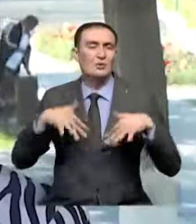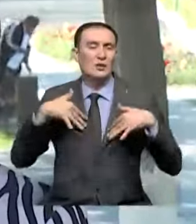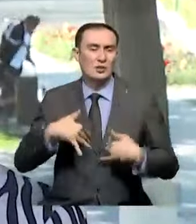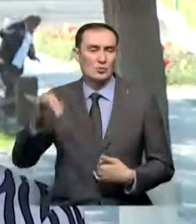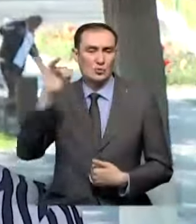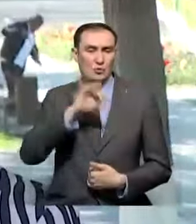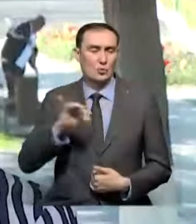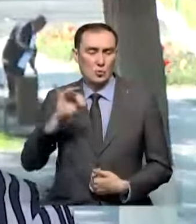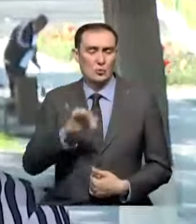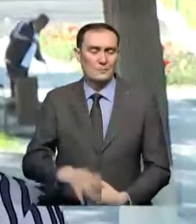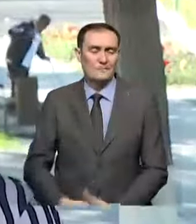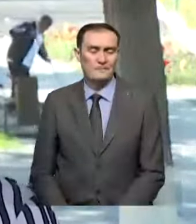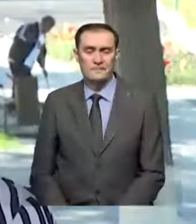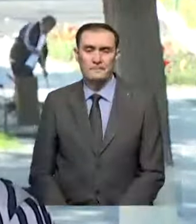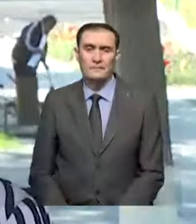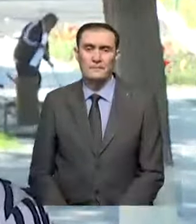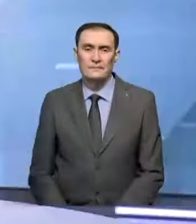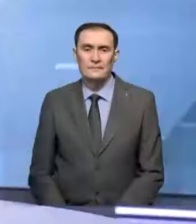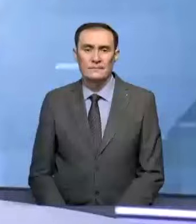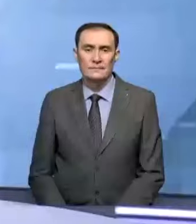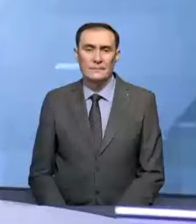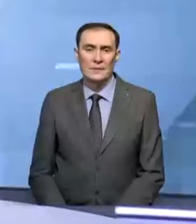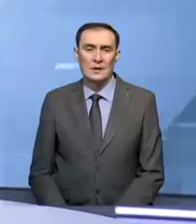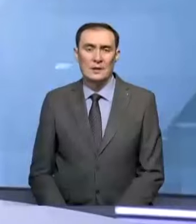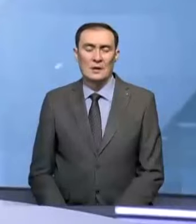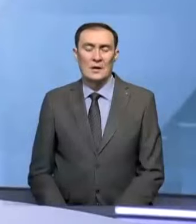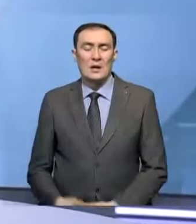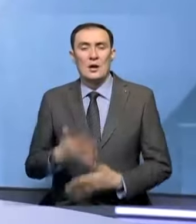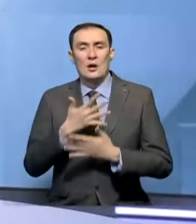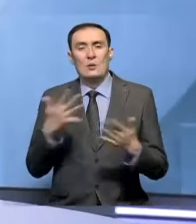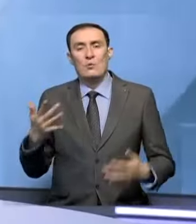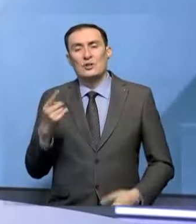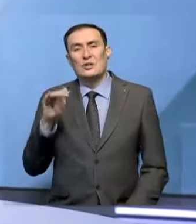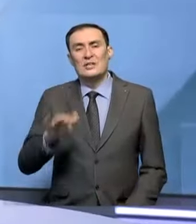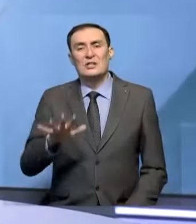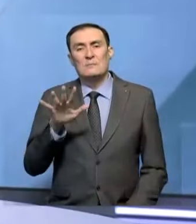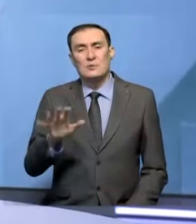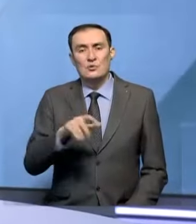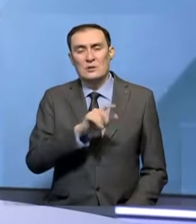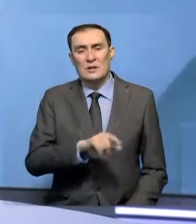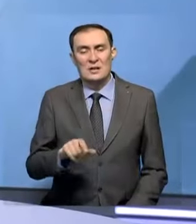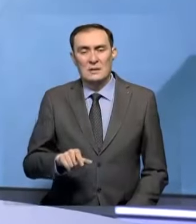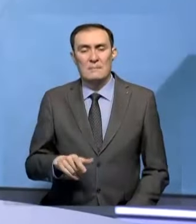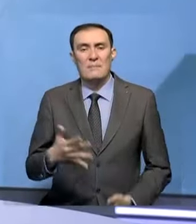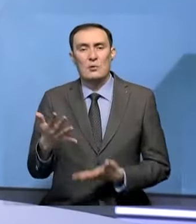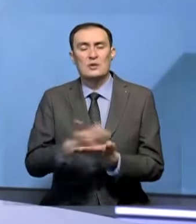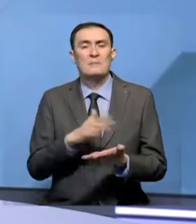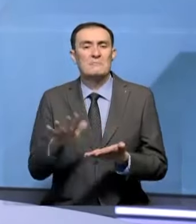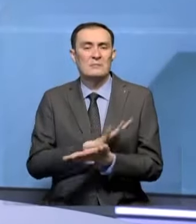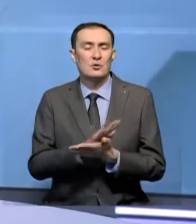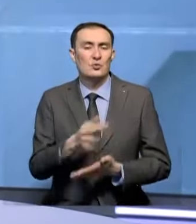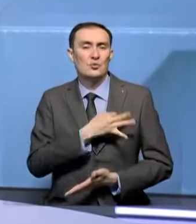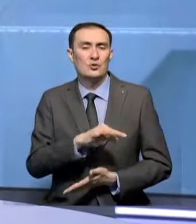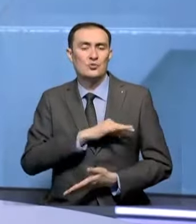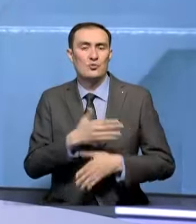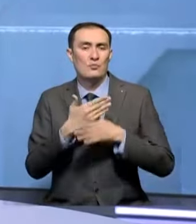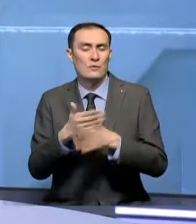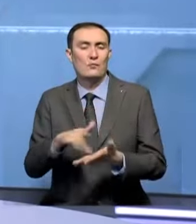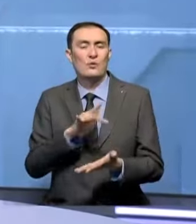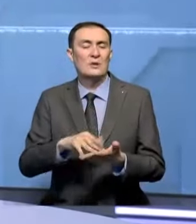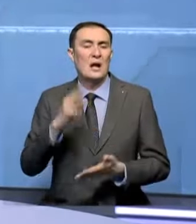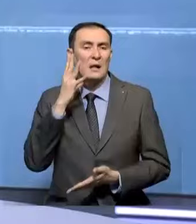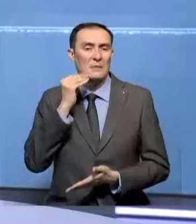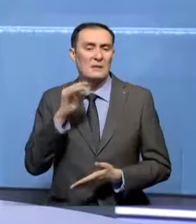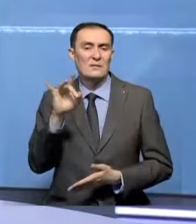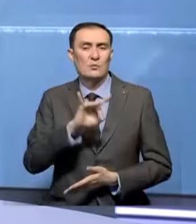страницу истории больше полутора тысяч граждан получили бесплатную юридическую помощь в Алмааты в